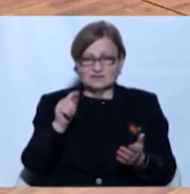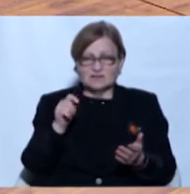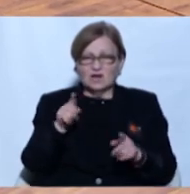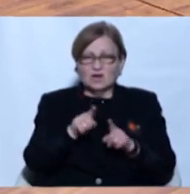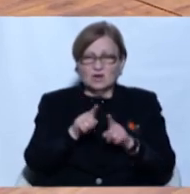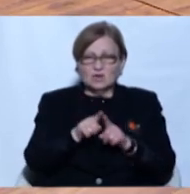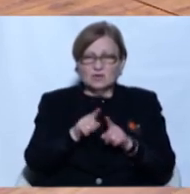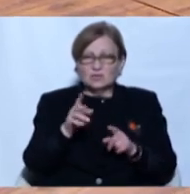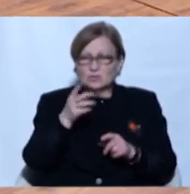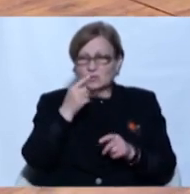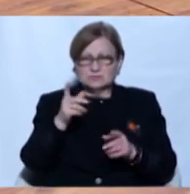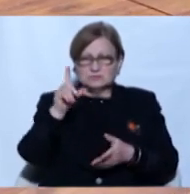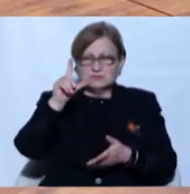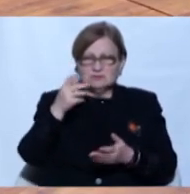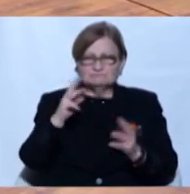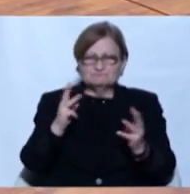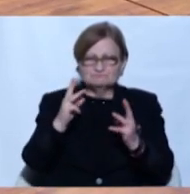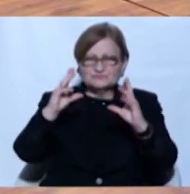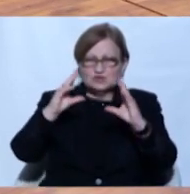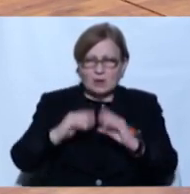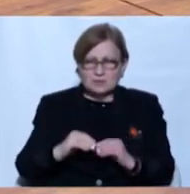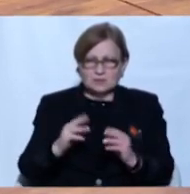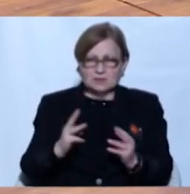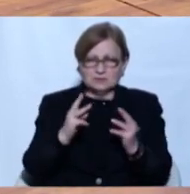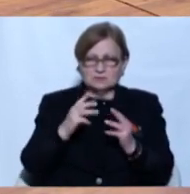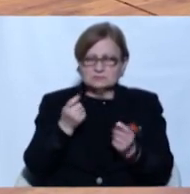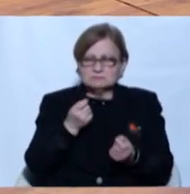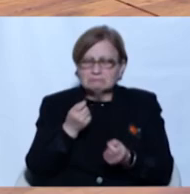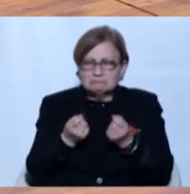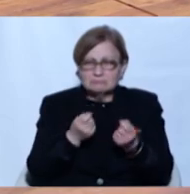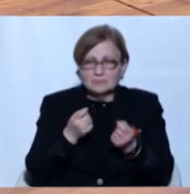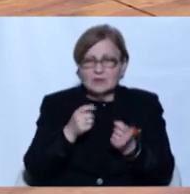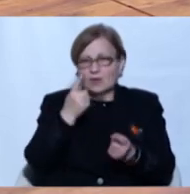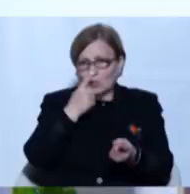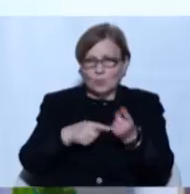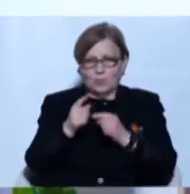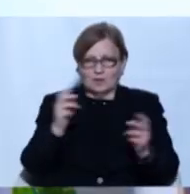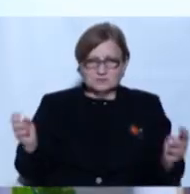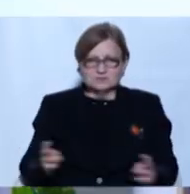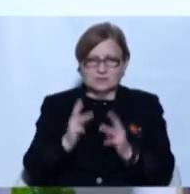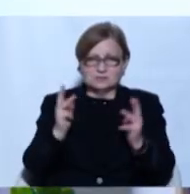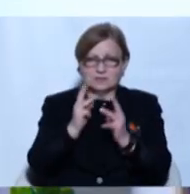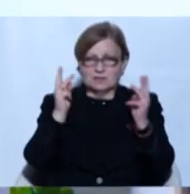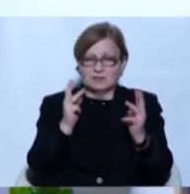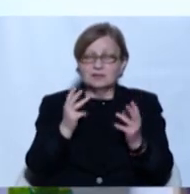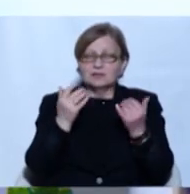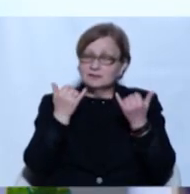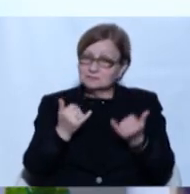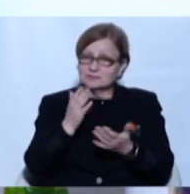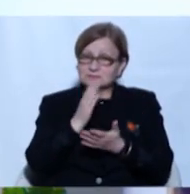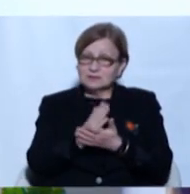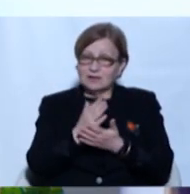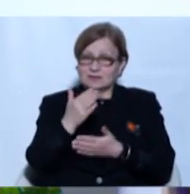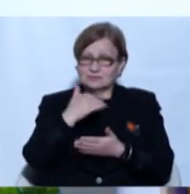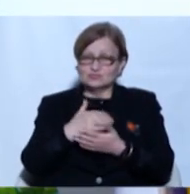ესე ვთქვათ რაღაცა ნაპერწკლები რო ბჟუტავდა, მაინც ესე ვთქვათ აბრიალდა კოცონი და ამას ეს არის სწორედ ჩვენი დღევანდელი ყოფა და